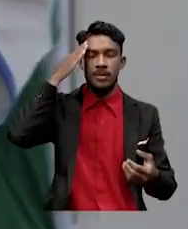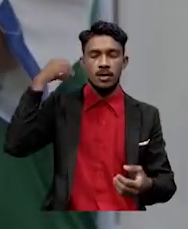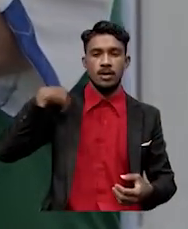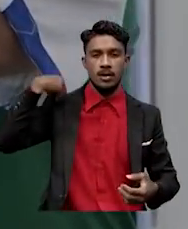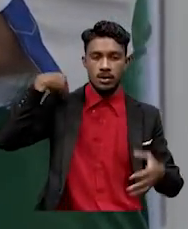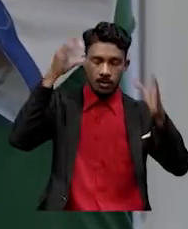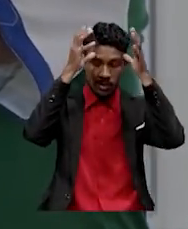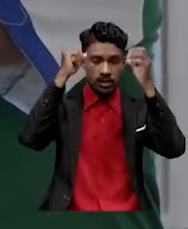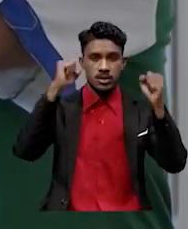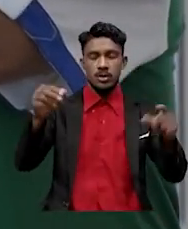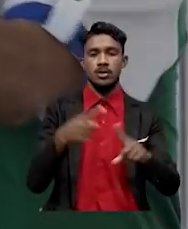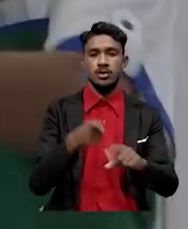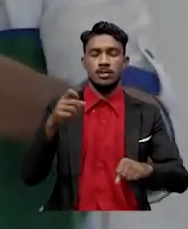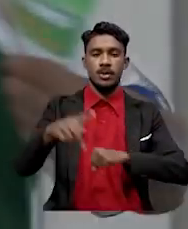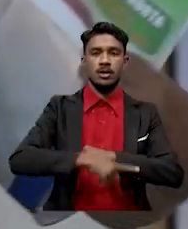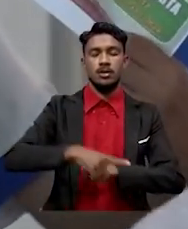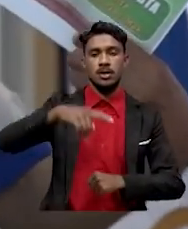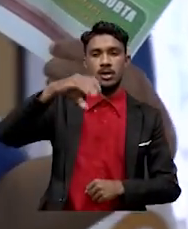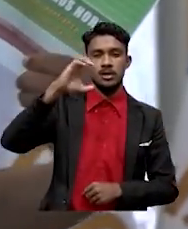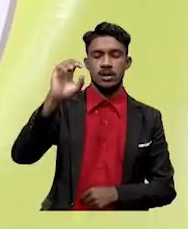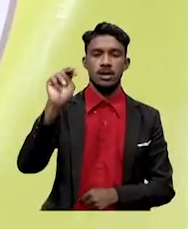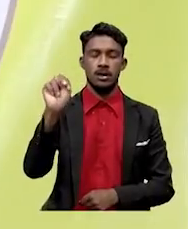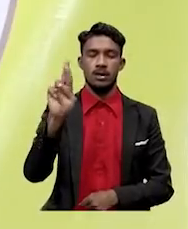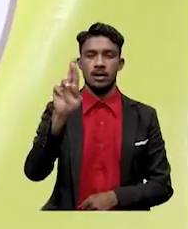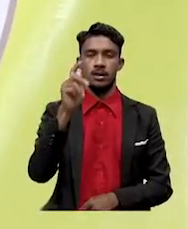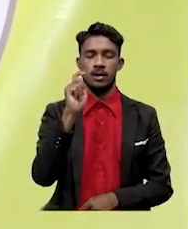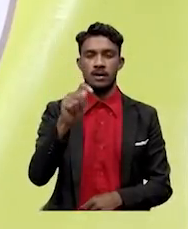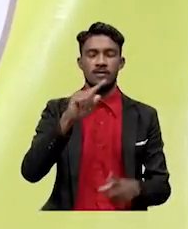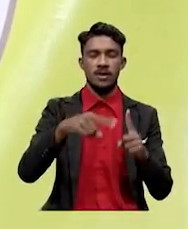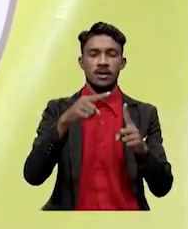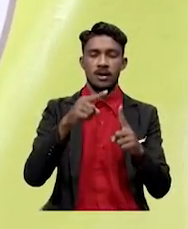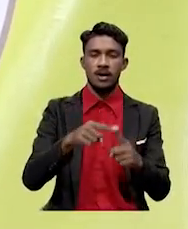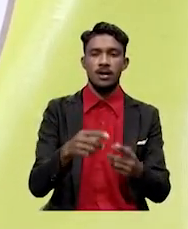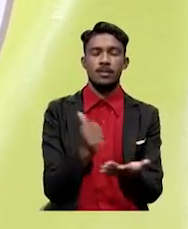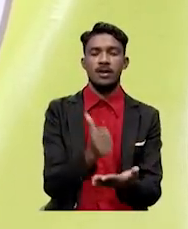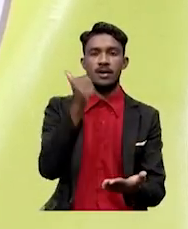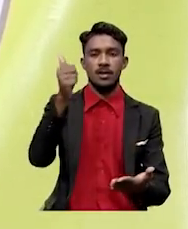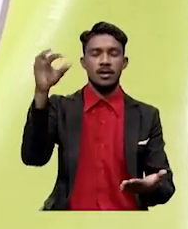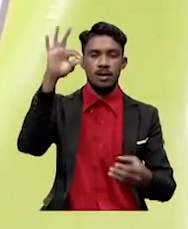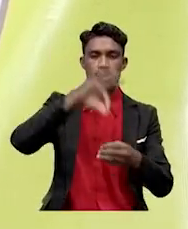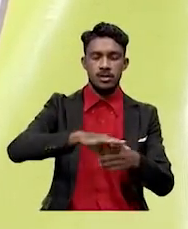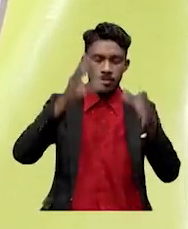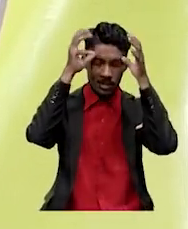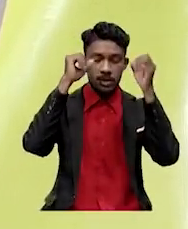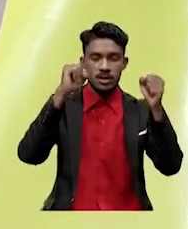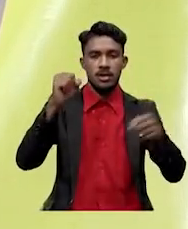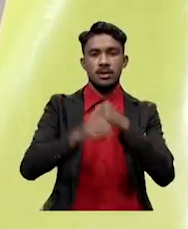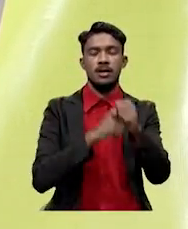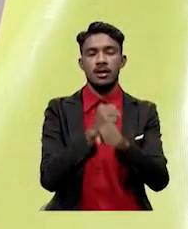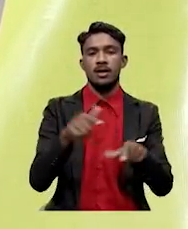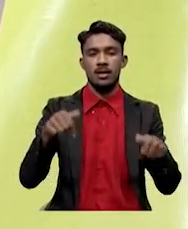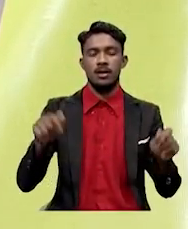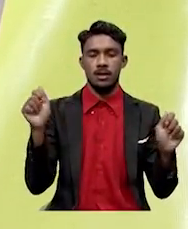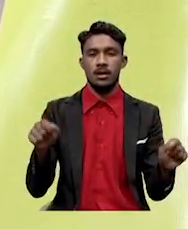Presidente Republika husi Partidu CNRT niang, bangira manang iha eleisaun presidensial tinang ne, tenki